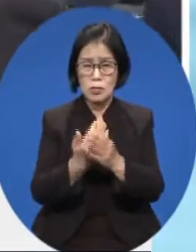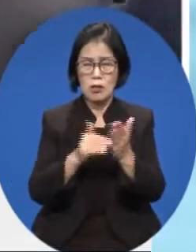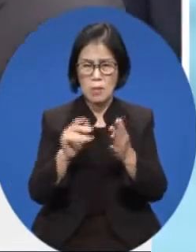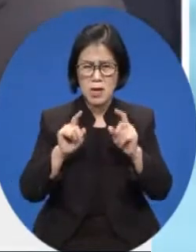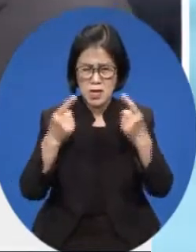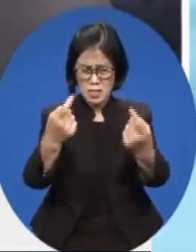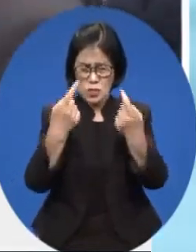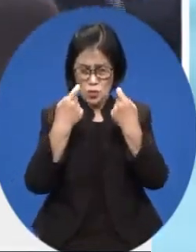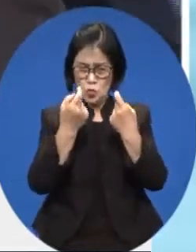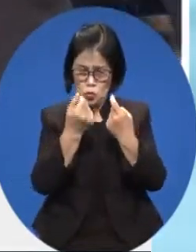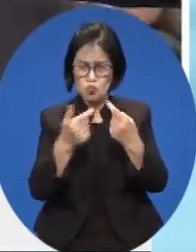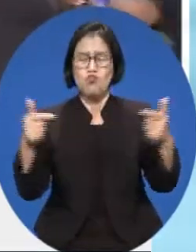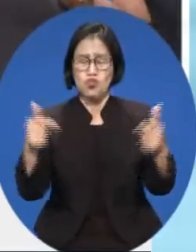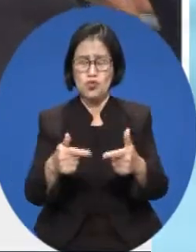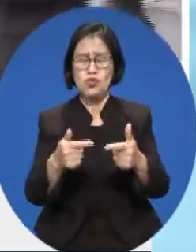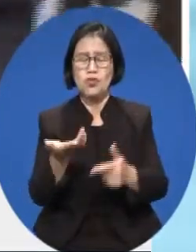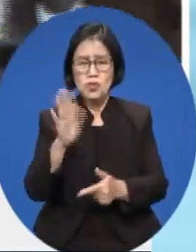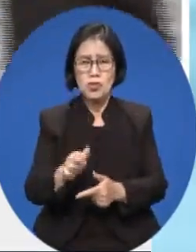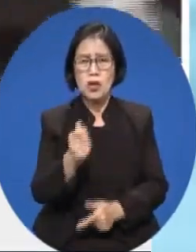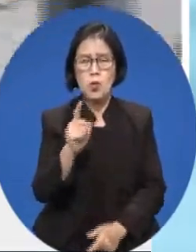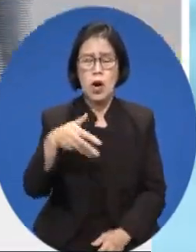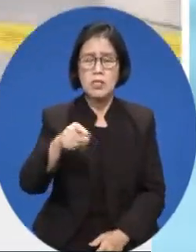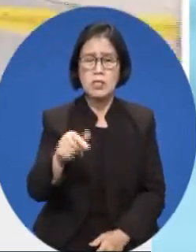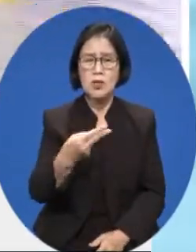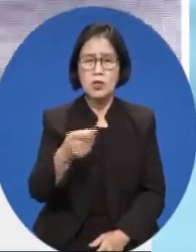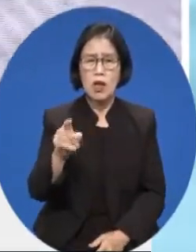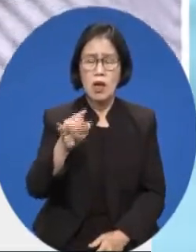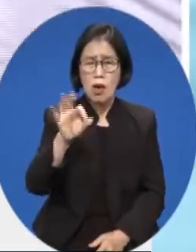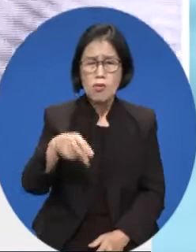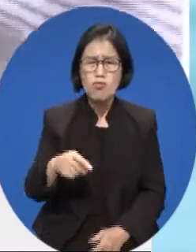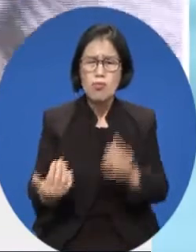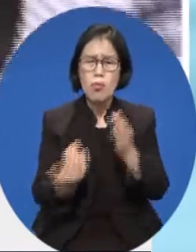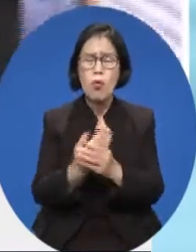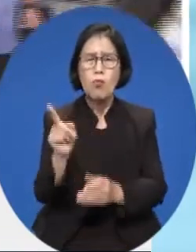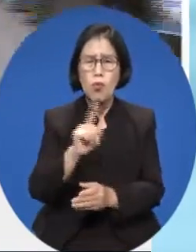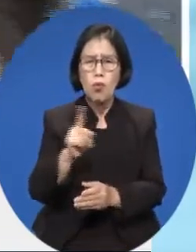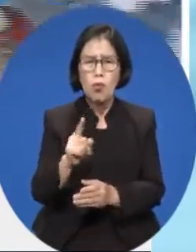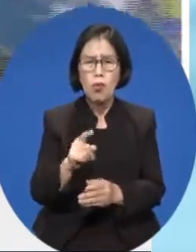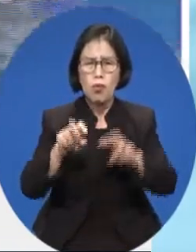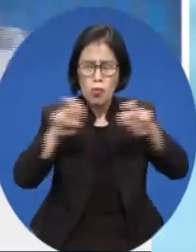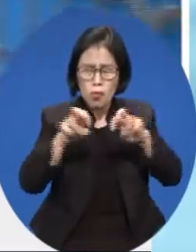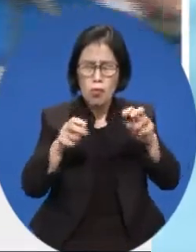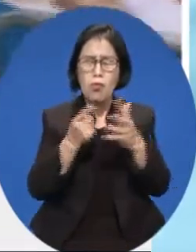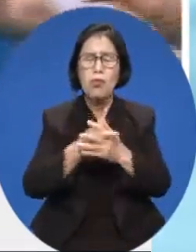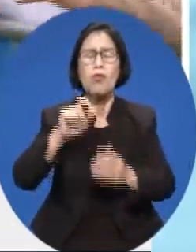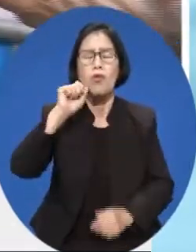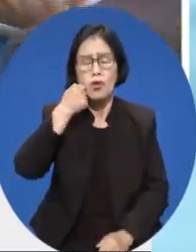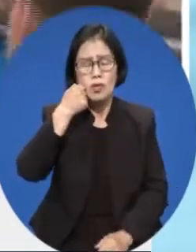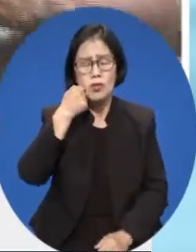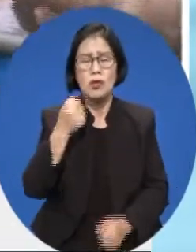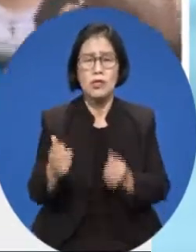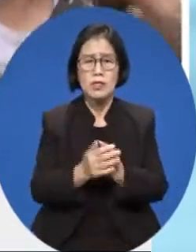많습니다 근데 화천 대구에서 무슨 일이 있는가 이거는 사실 알게 어렵잖아요 그러니까 그 동안의 어 이재명